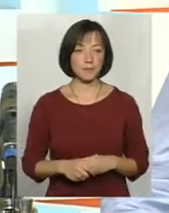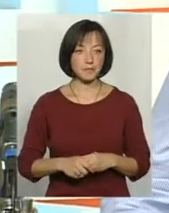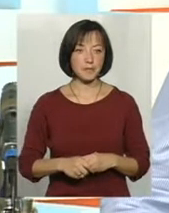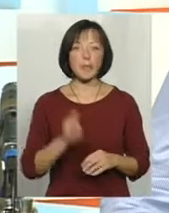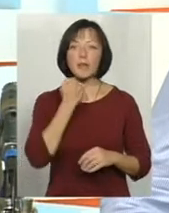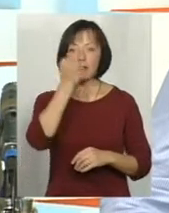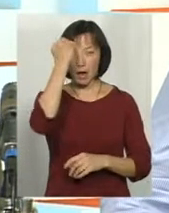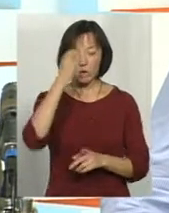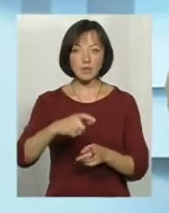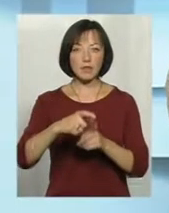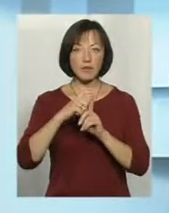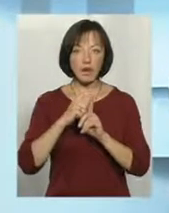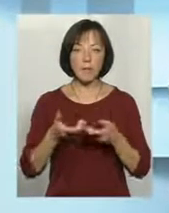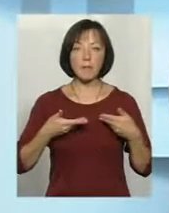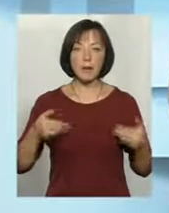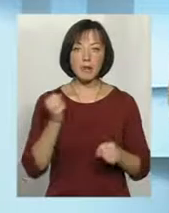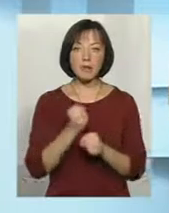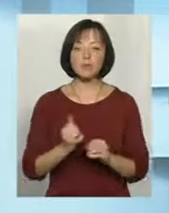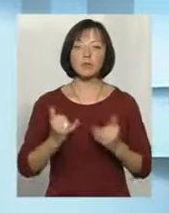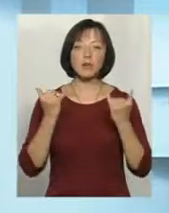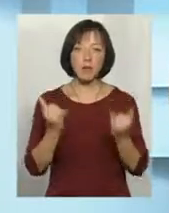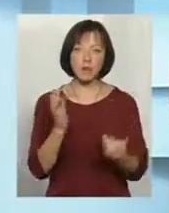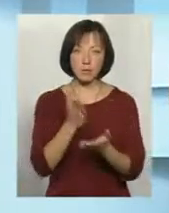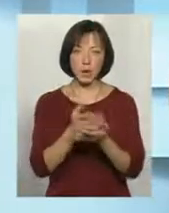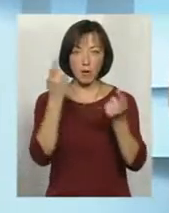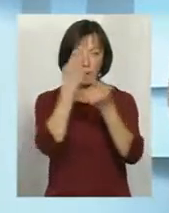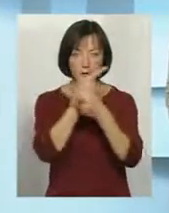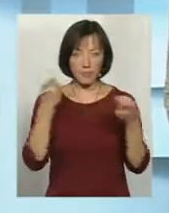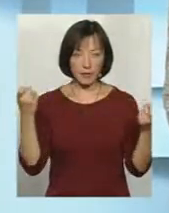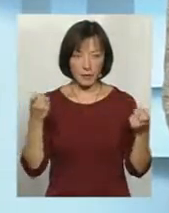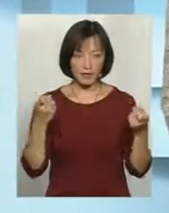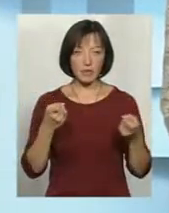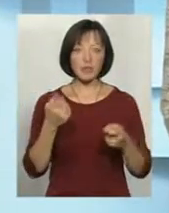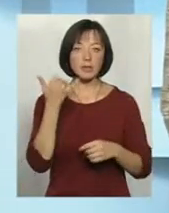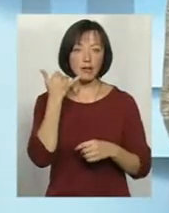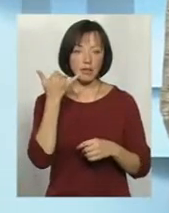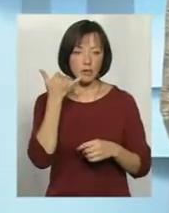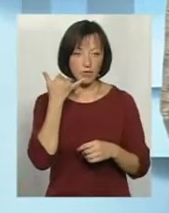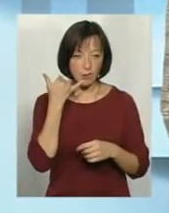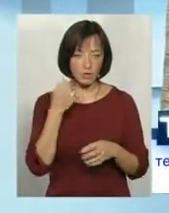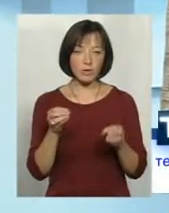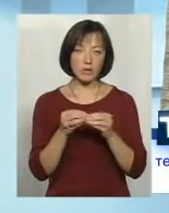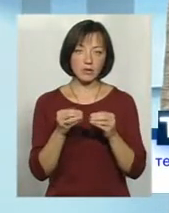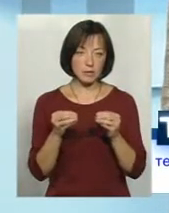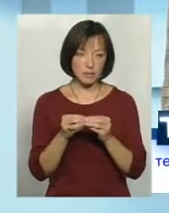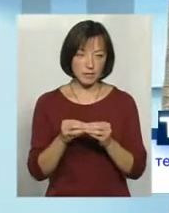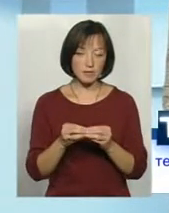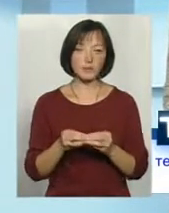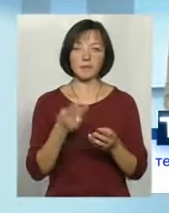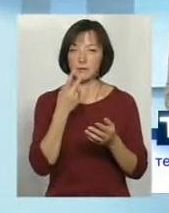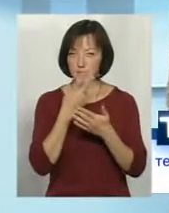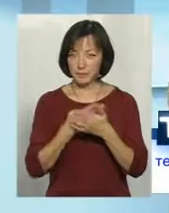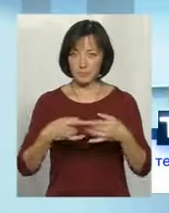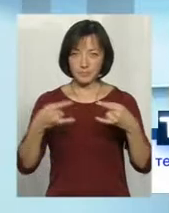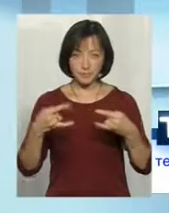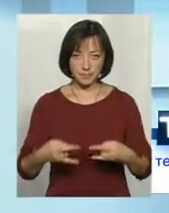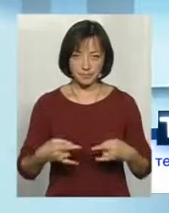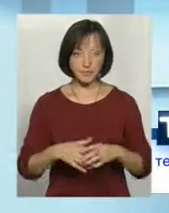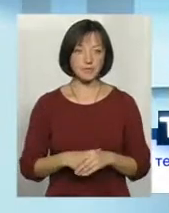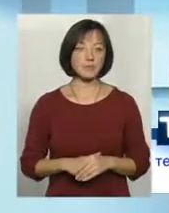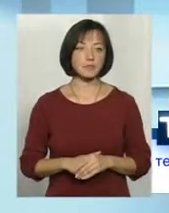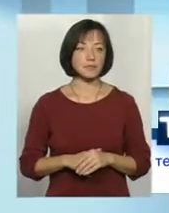за відповідь. Нагадую, що ми працюємо для вас у прямому ефірі 61 90 60. Телефон